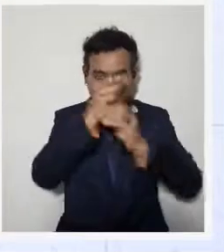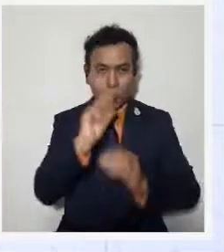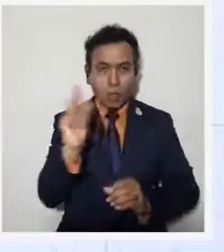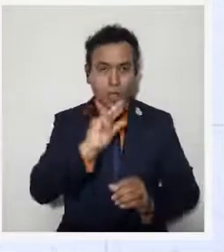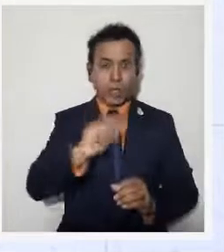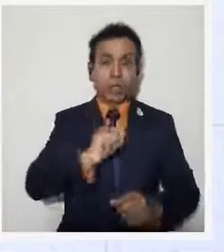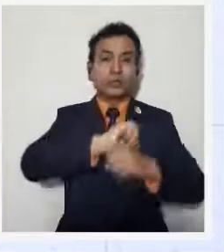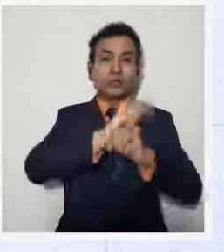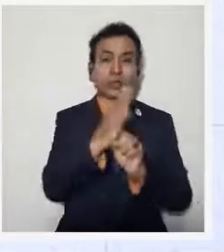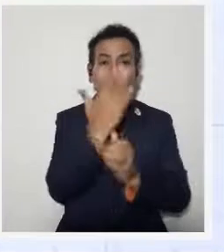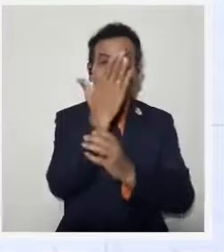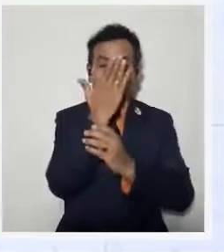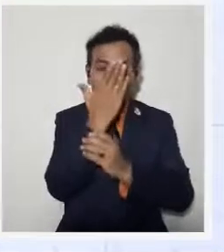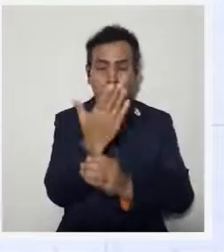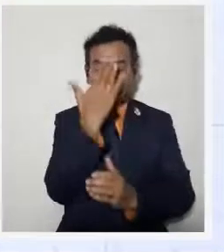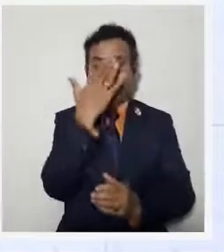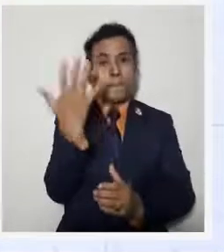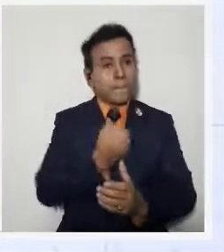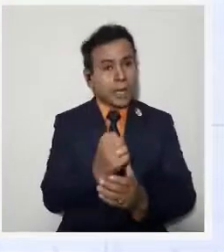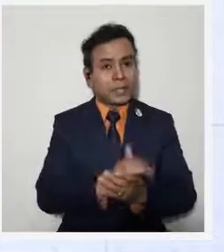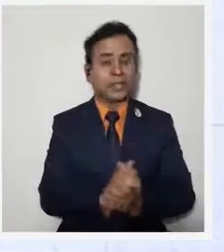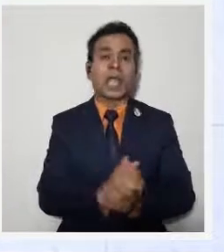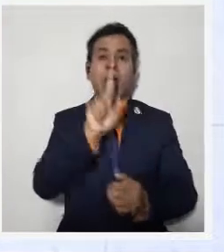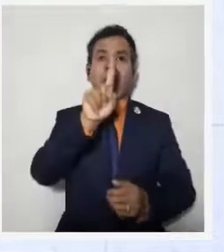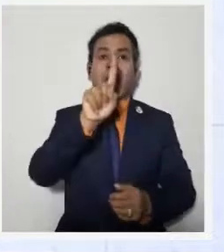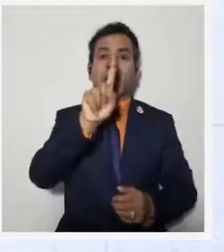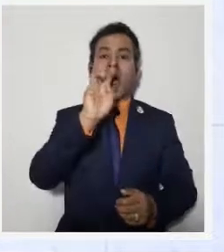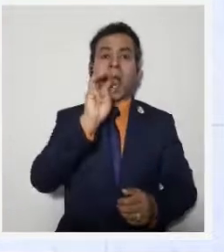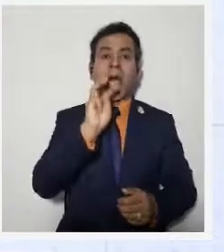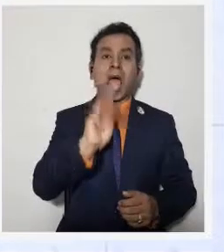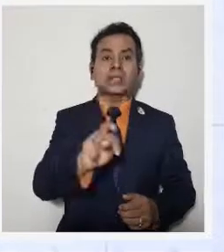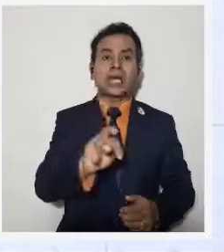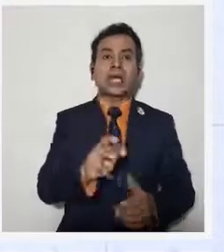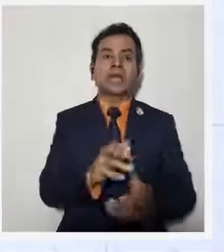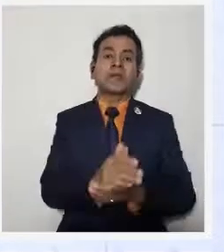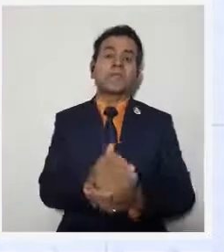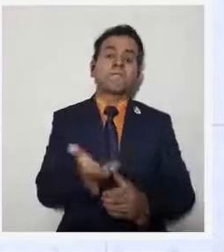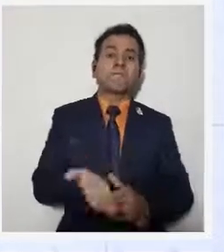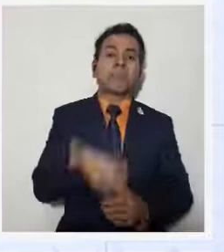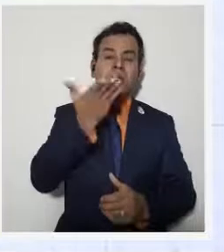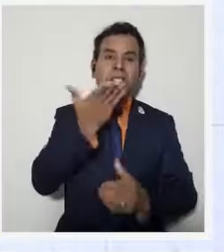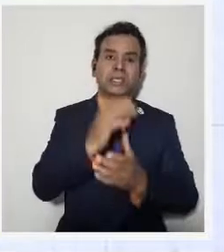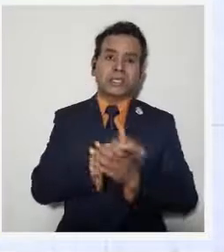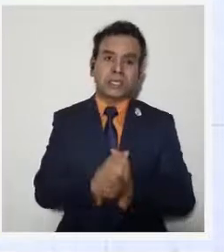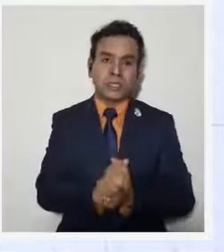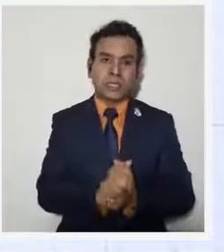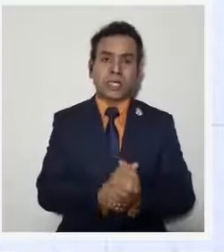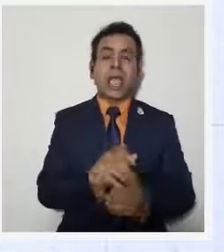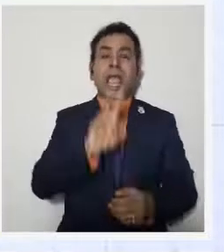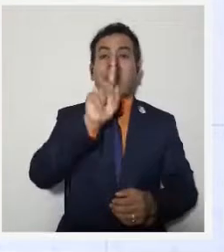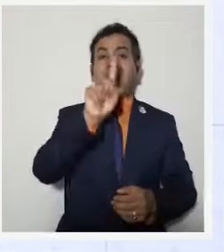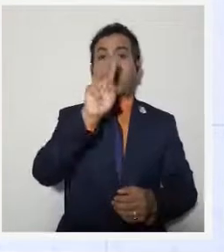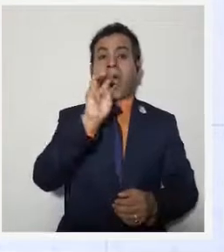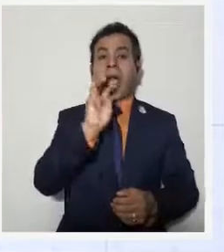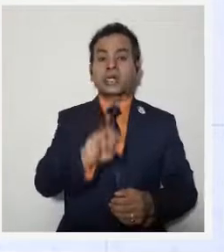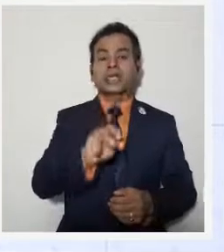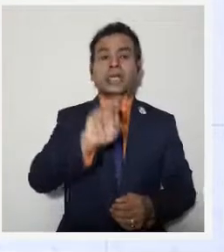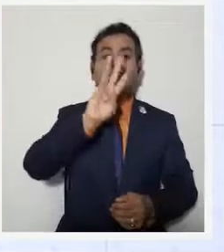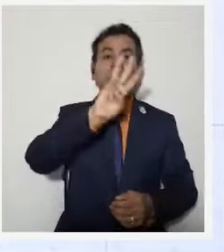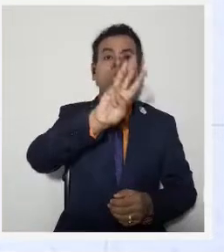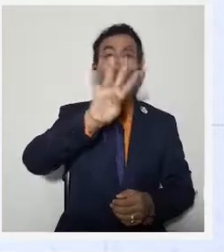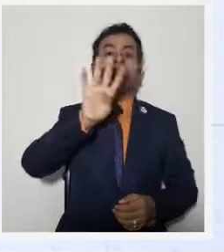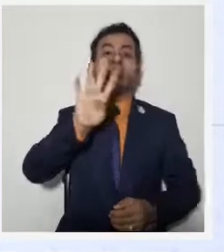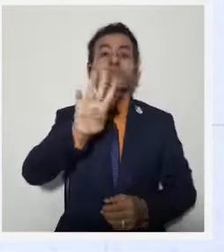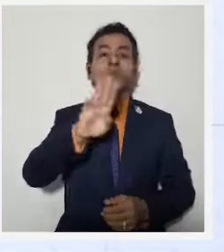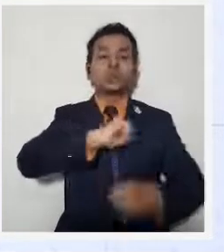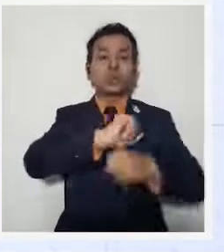129865। 7208 নমুনার পরীক্ষার মধ্যে আমরা শনাক্ত করতে পেরেছি, আজকে আমি বলবো যে আমরা 1000